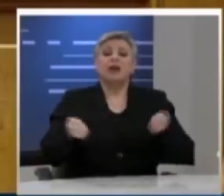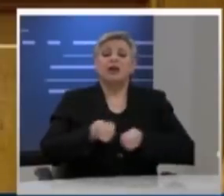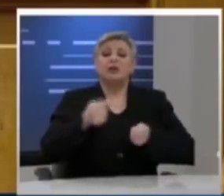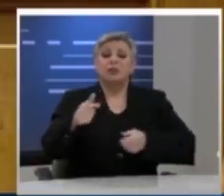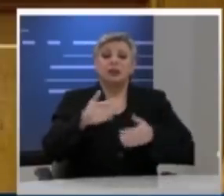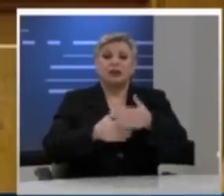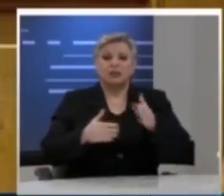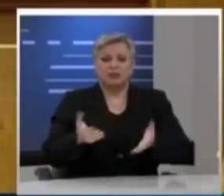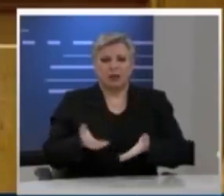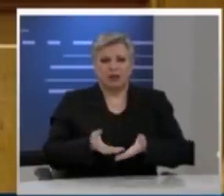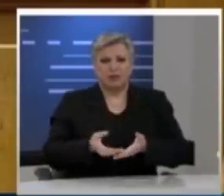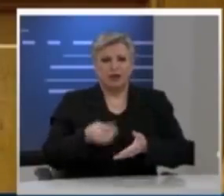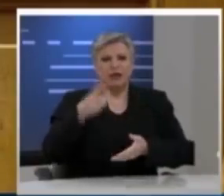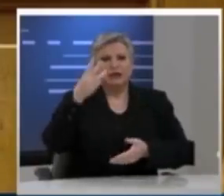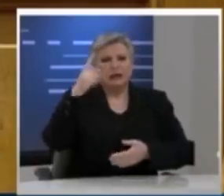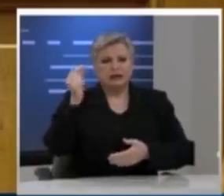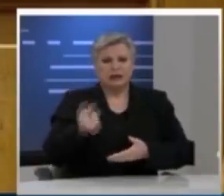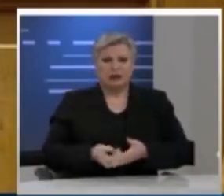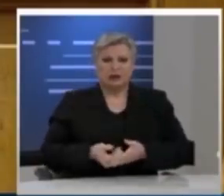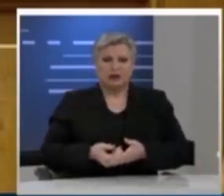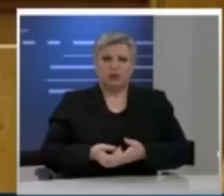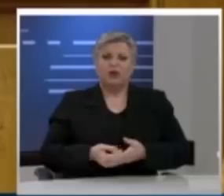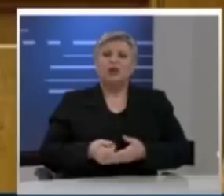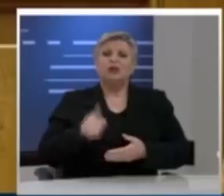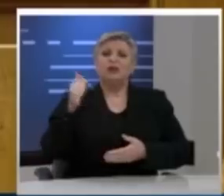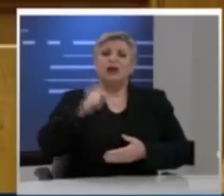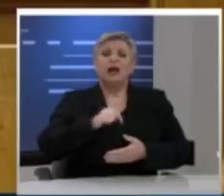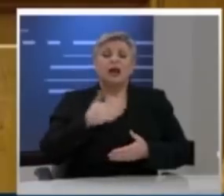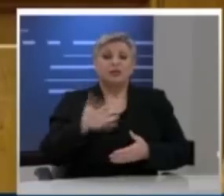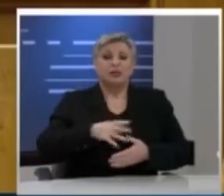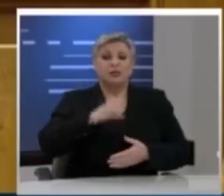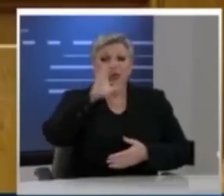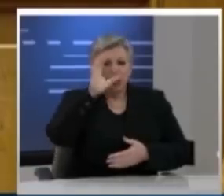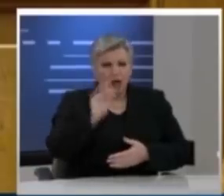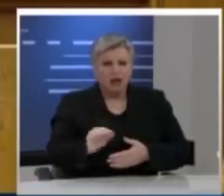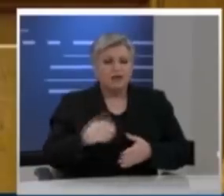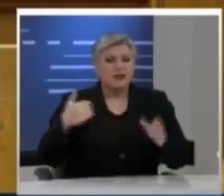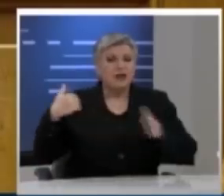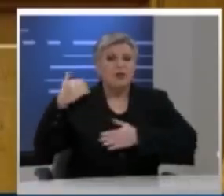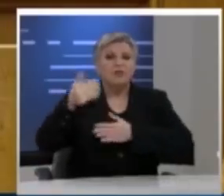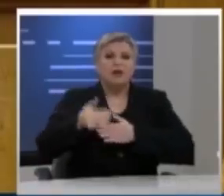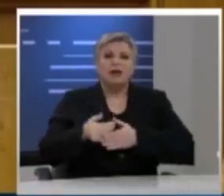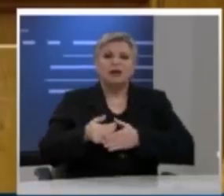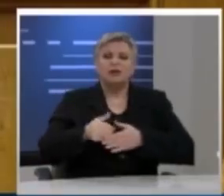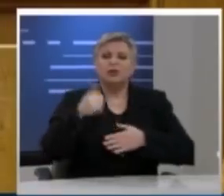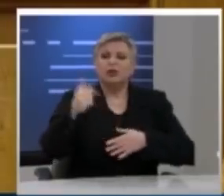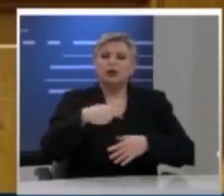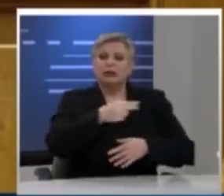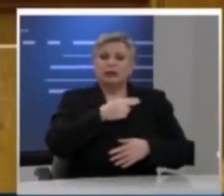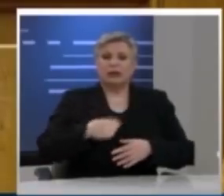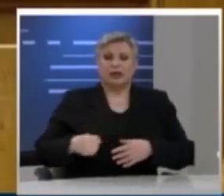τάξη ίσα-ίσα οι όποιοι περιορισμένοι δυνατότητα είχε μέχρι σήμερα ο